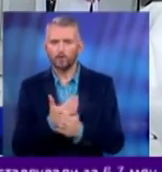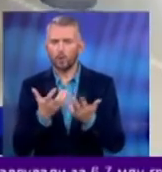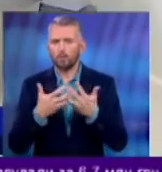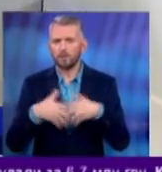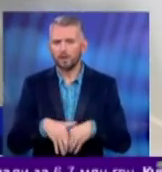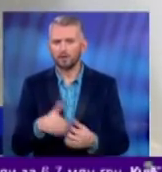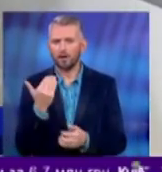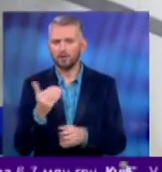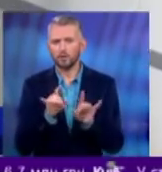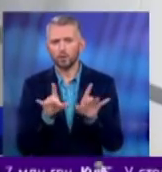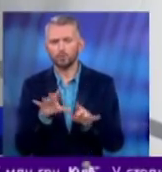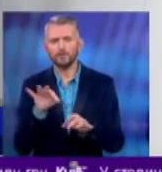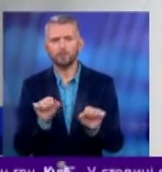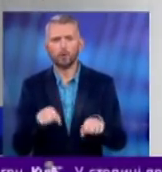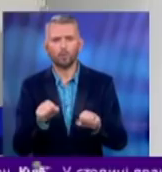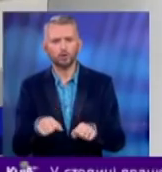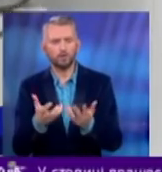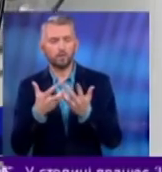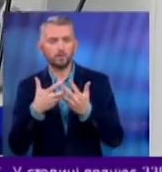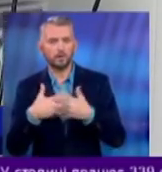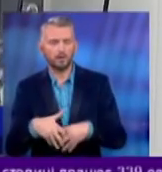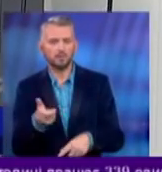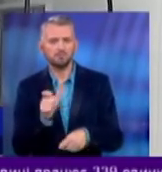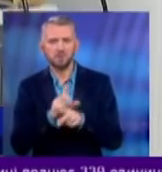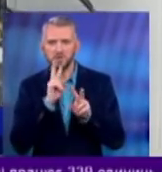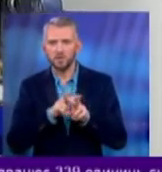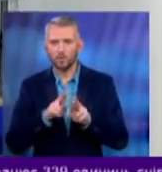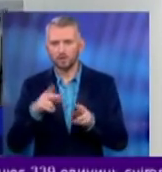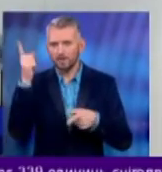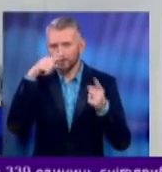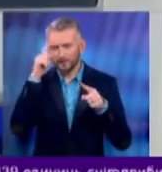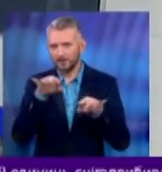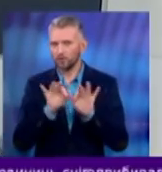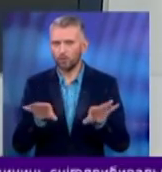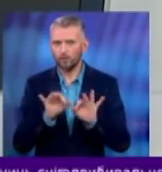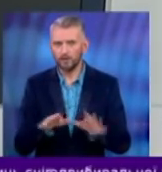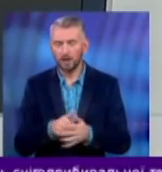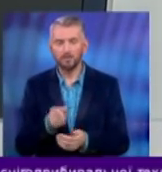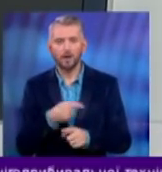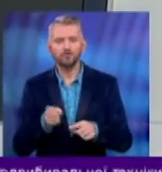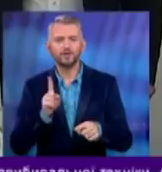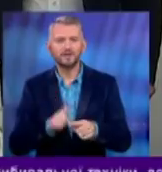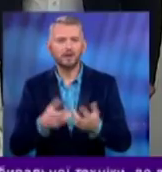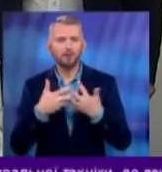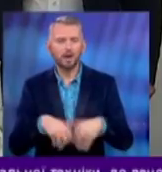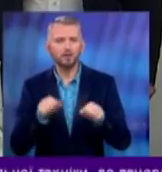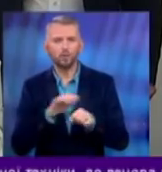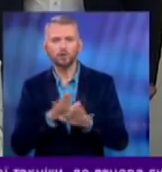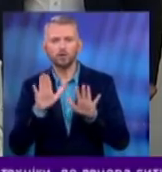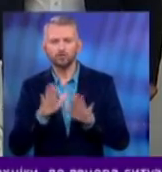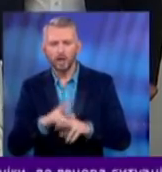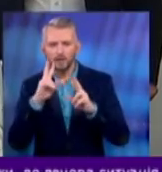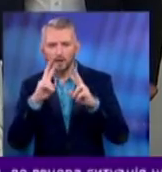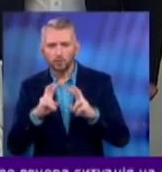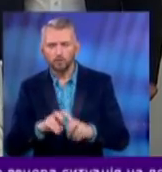а їхні розповіді про можливості техніки більше схожі на фантастичне оповідання. Адже ці апарати можуть не лише